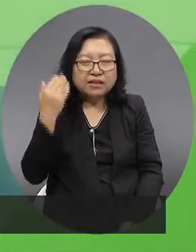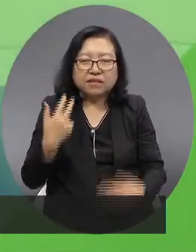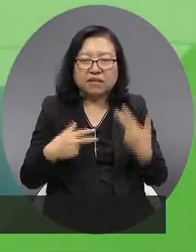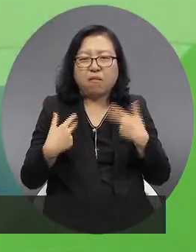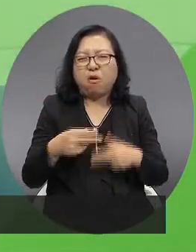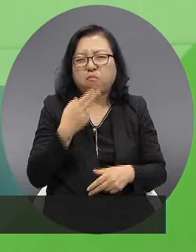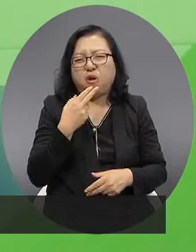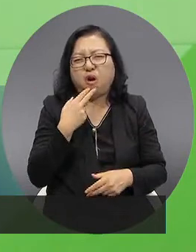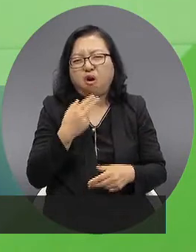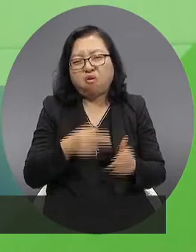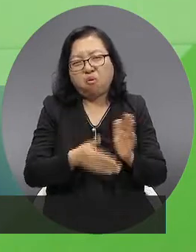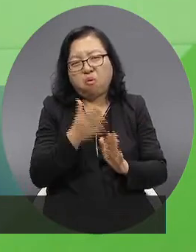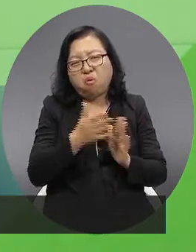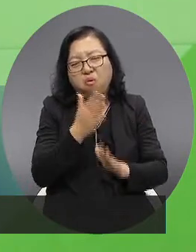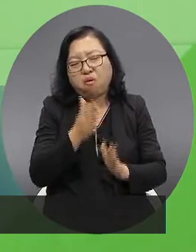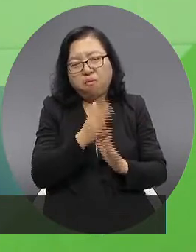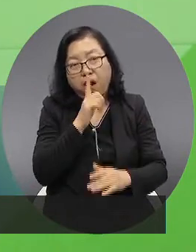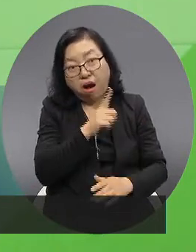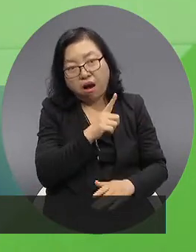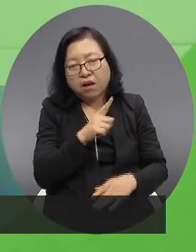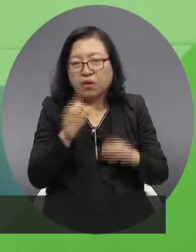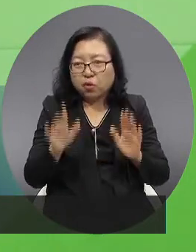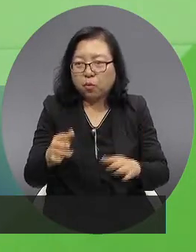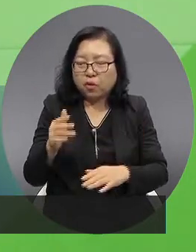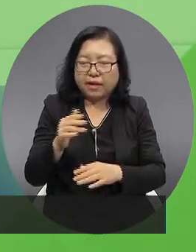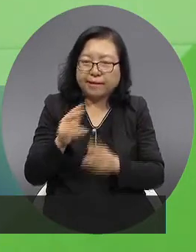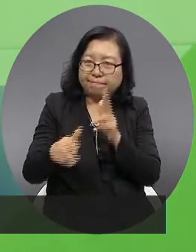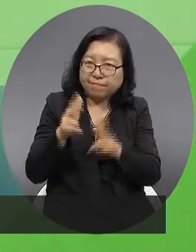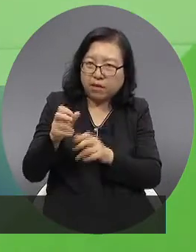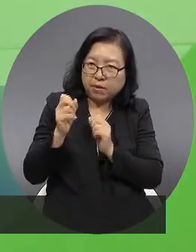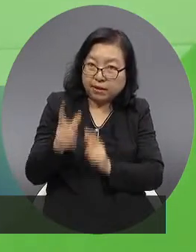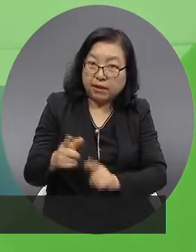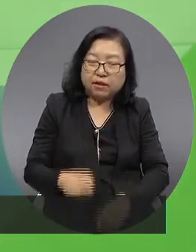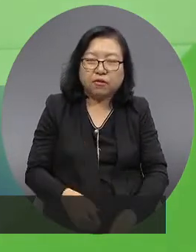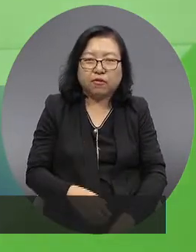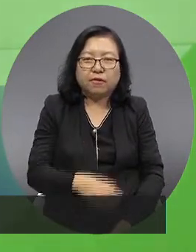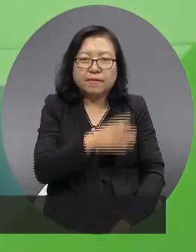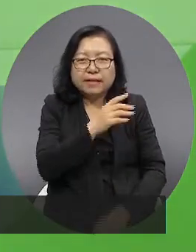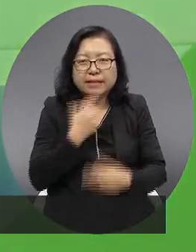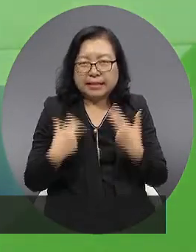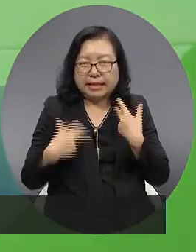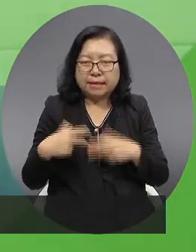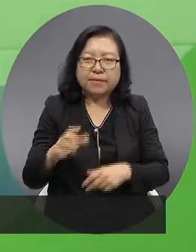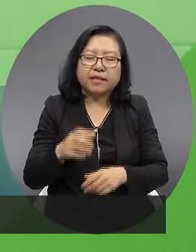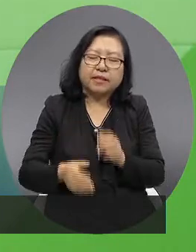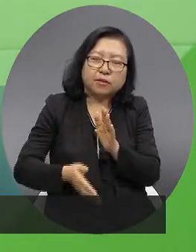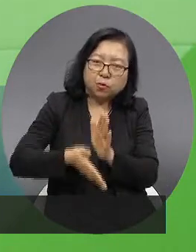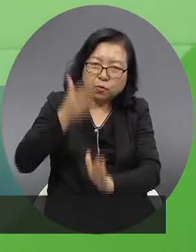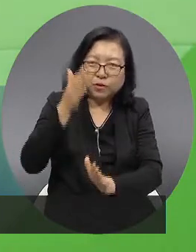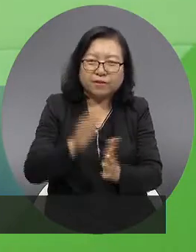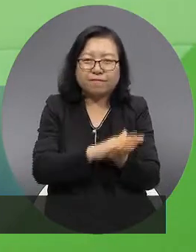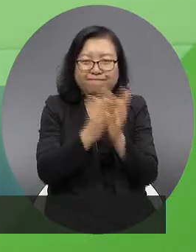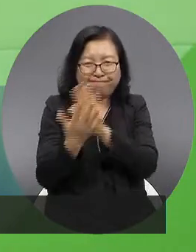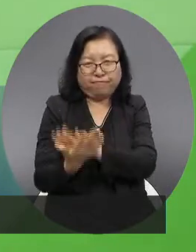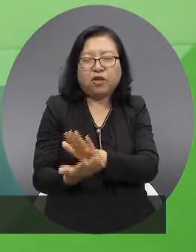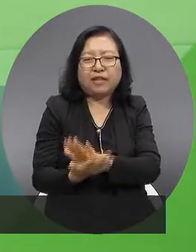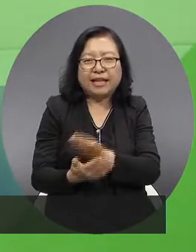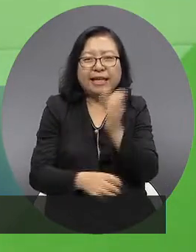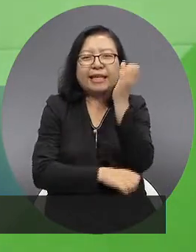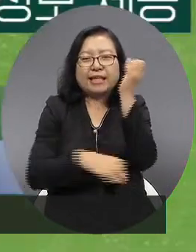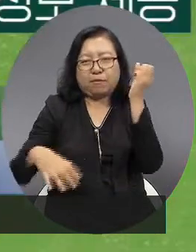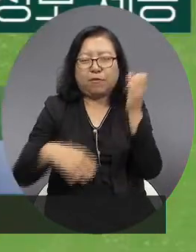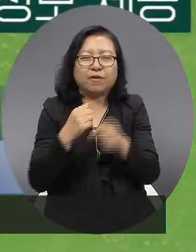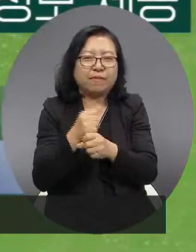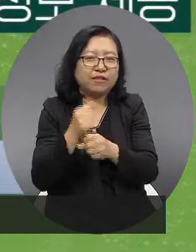않습니까? 이번 사업을 통해서 꿀잼 도시로의 어떤 그 변모를 위한 그런 이제 기반을 조성하는 거라고 이제 볼 수